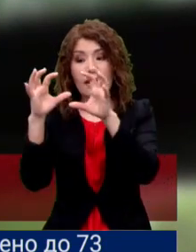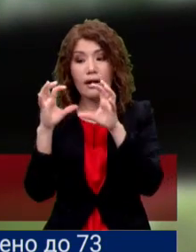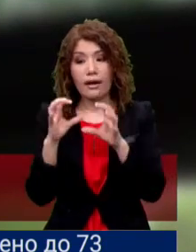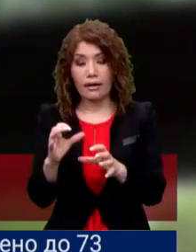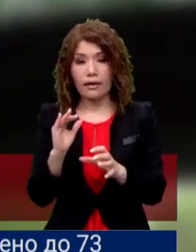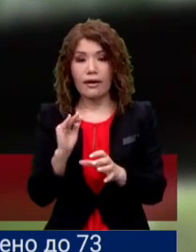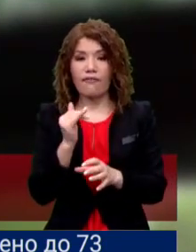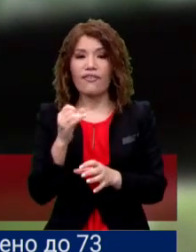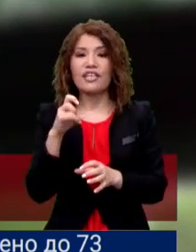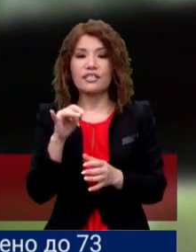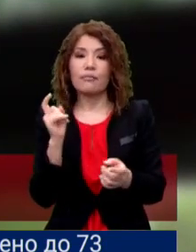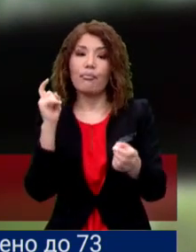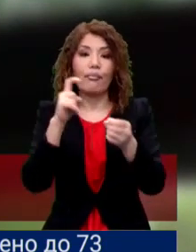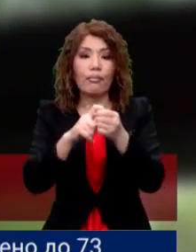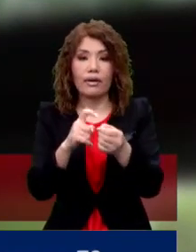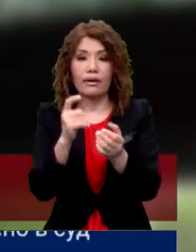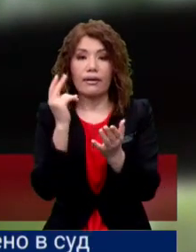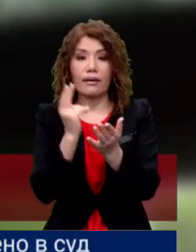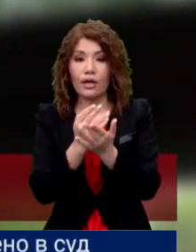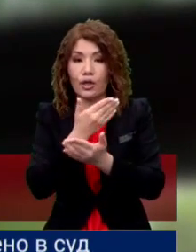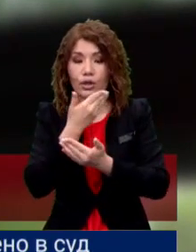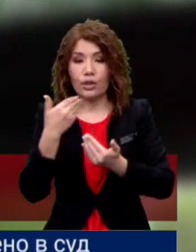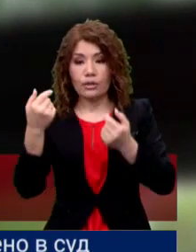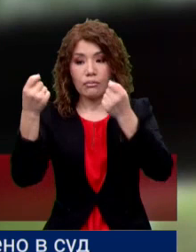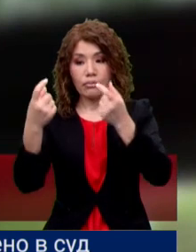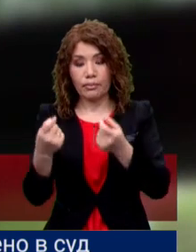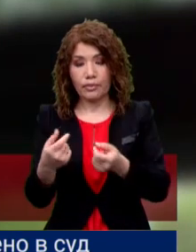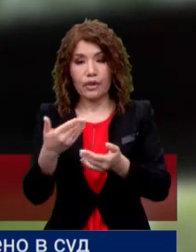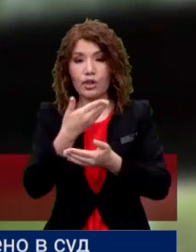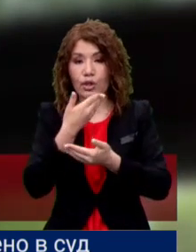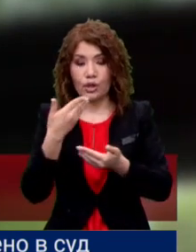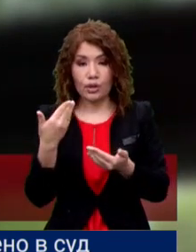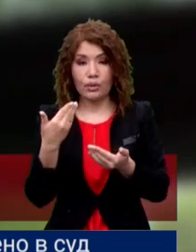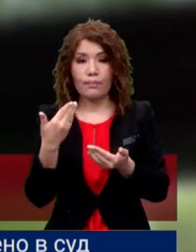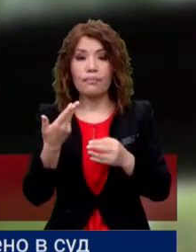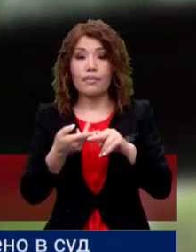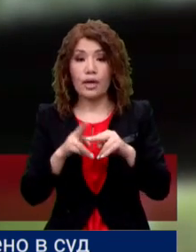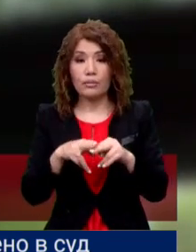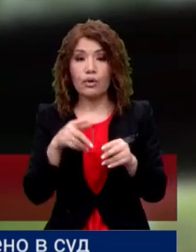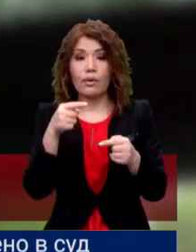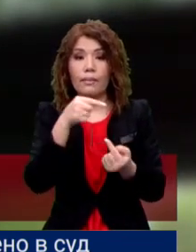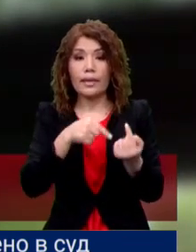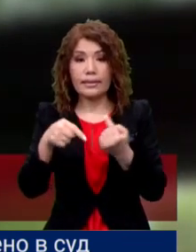ретінде тіркемей-ақ та салық кодексіне сәйкес белгілі бір бизнес түрлерін.